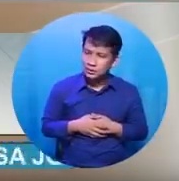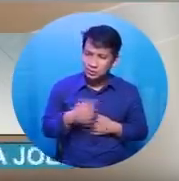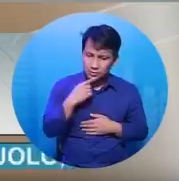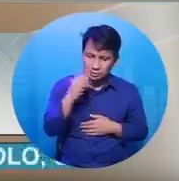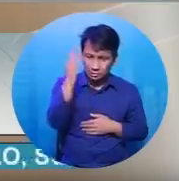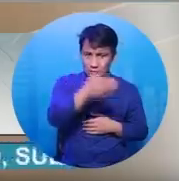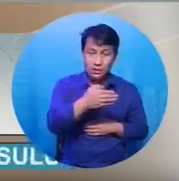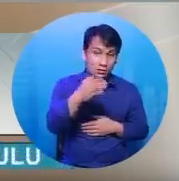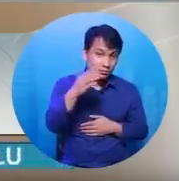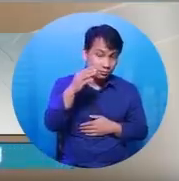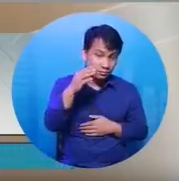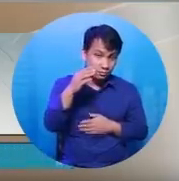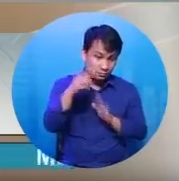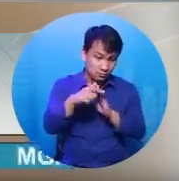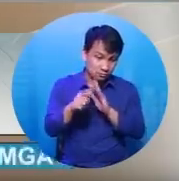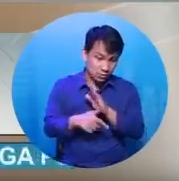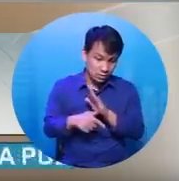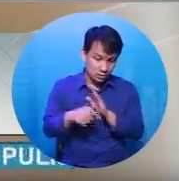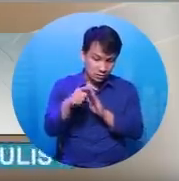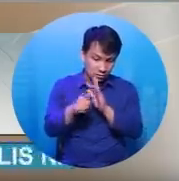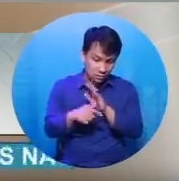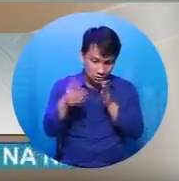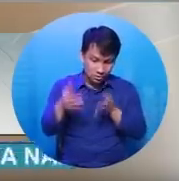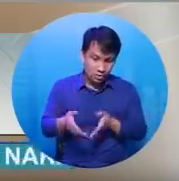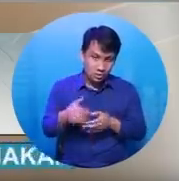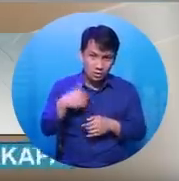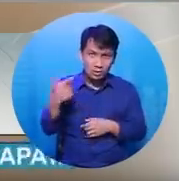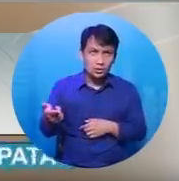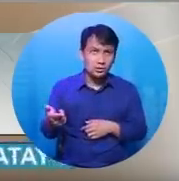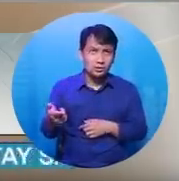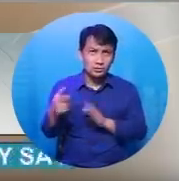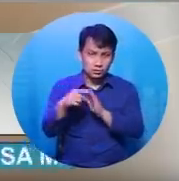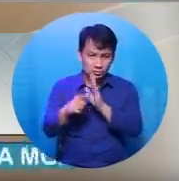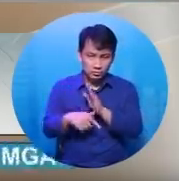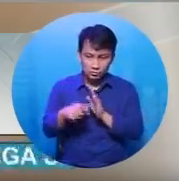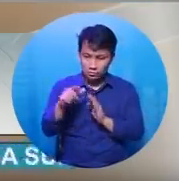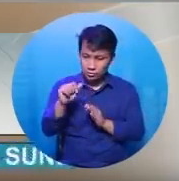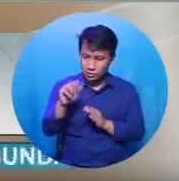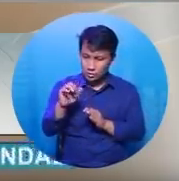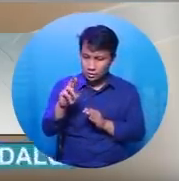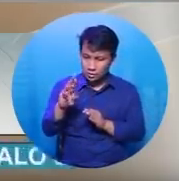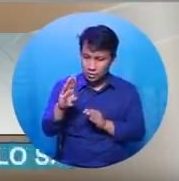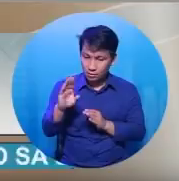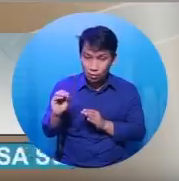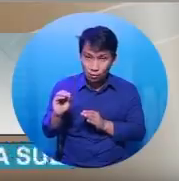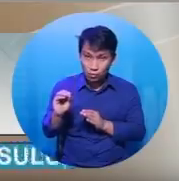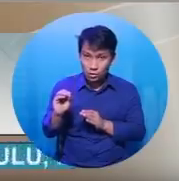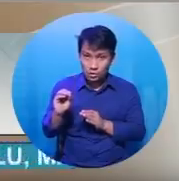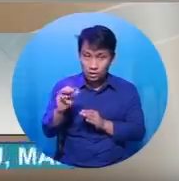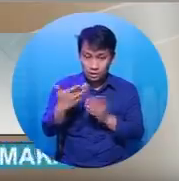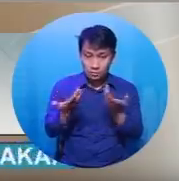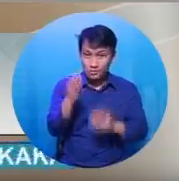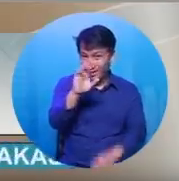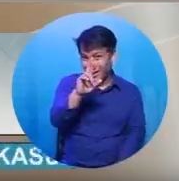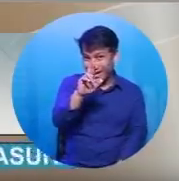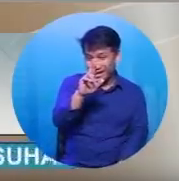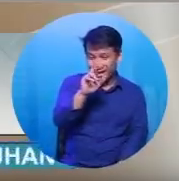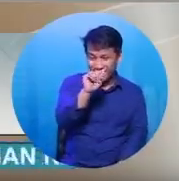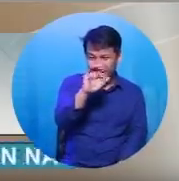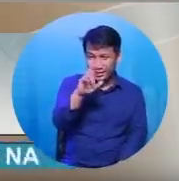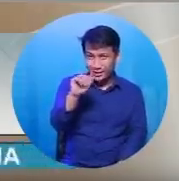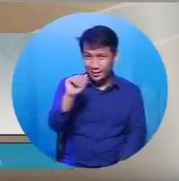niyo po doon, abogadong Pilipino, baka hindi po intindihin. Pero kung abogado pong Arabo, i-entertainin po yon